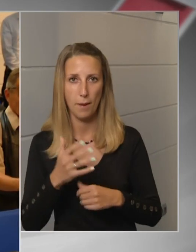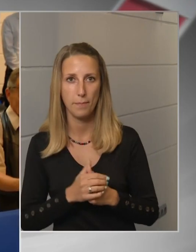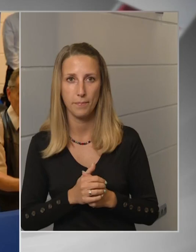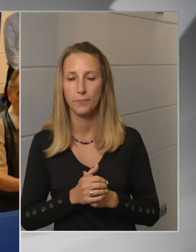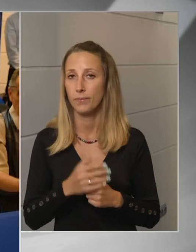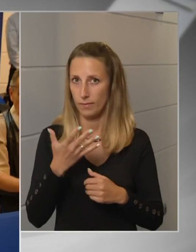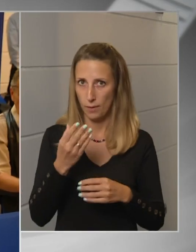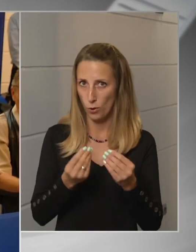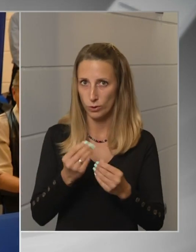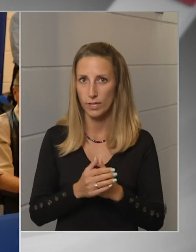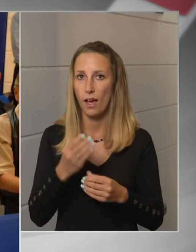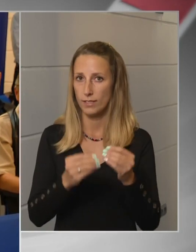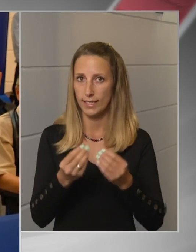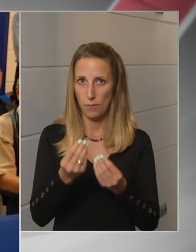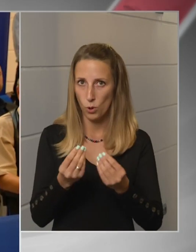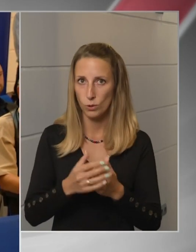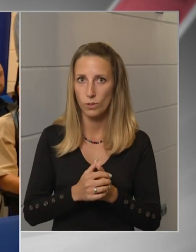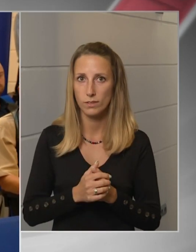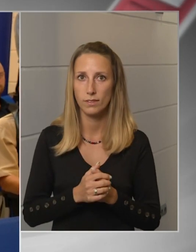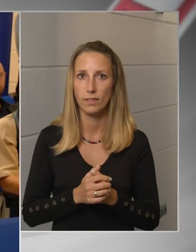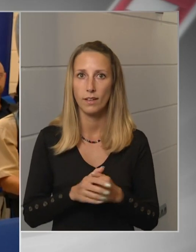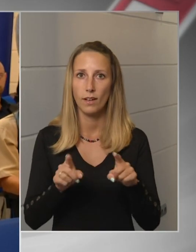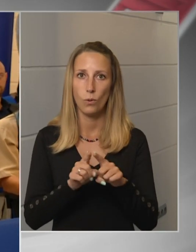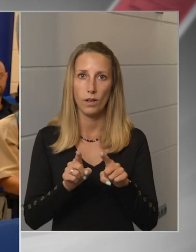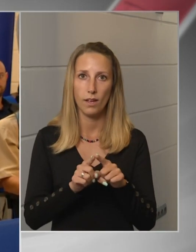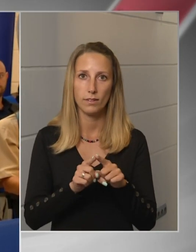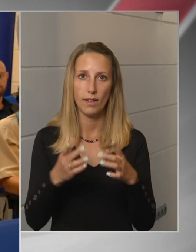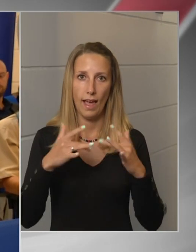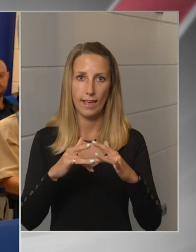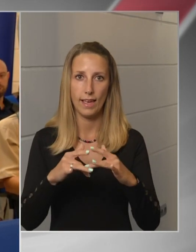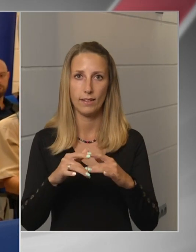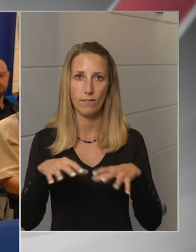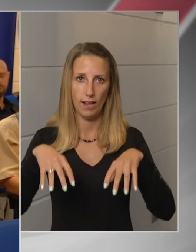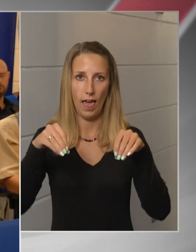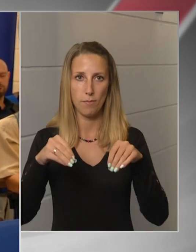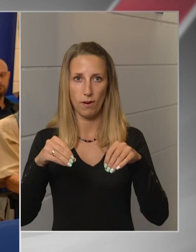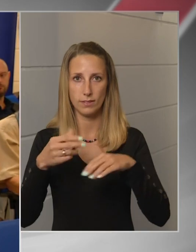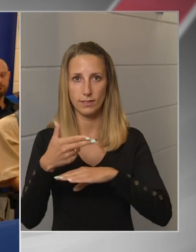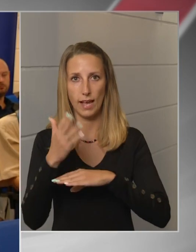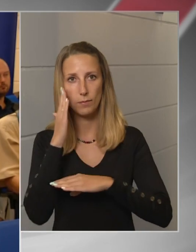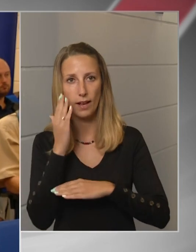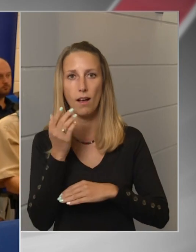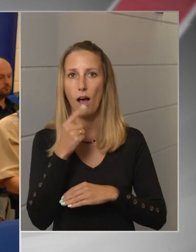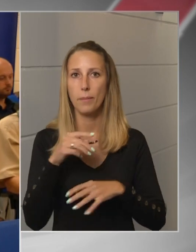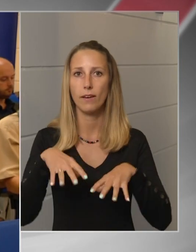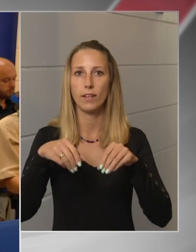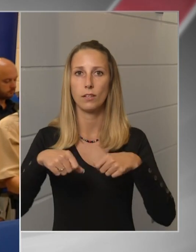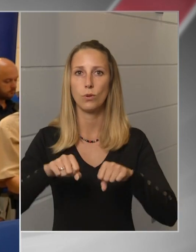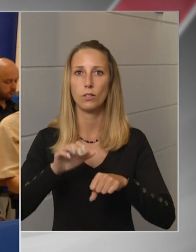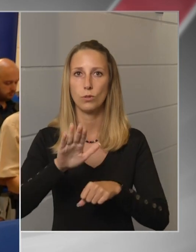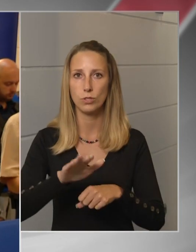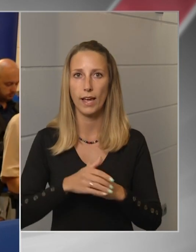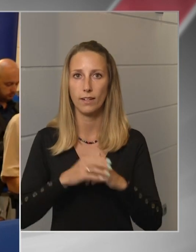Nem hordoz, és azért nem hordoz, hogy egy olyan helyen villában szállt meg, amely villa tulajdonossának